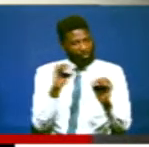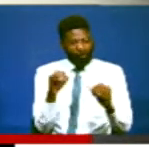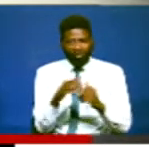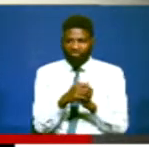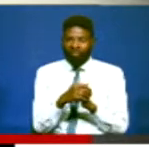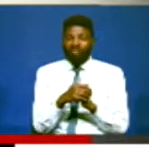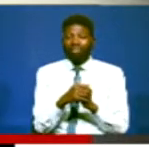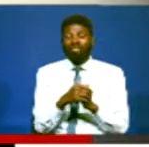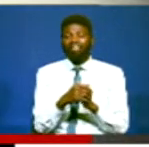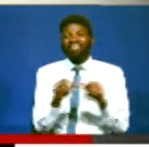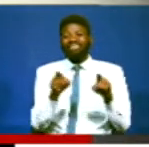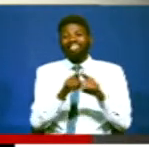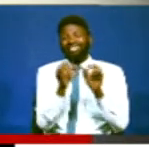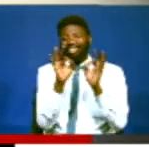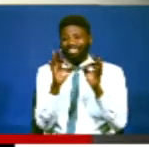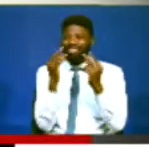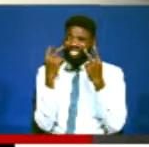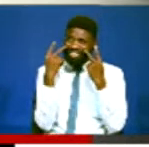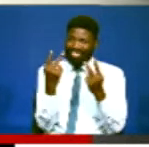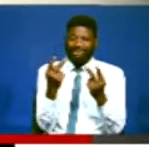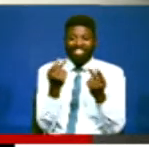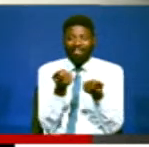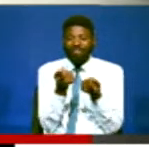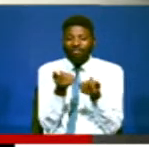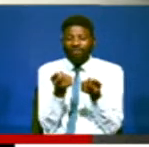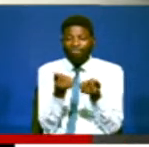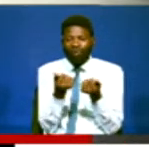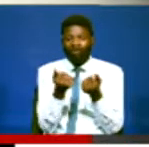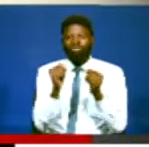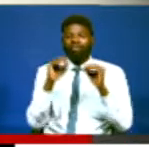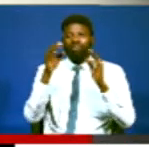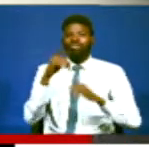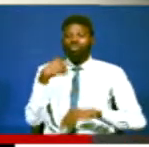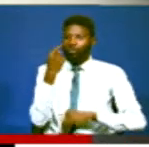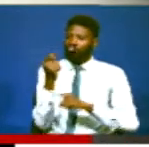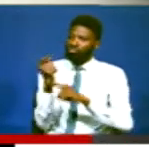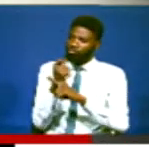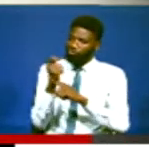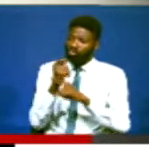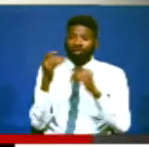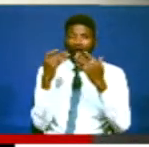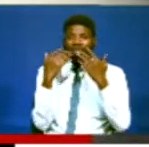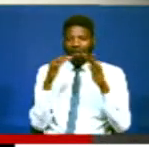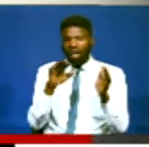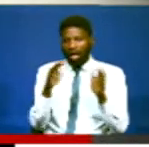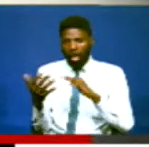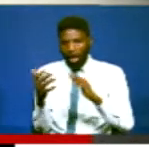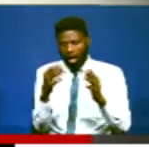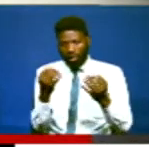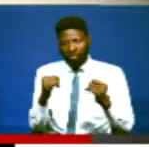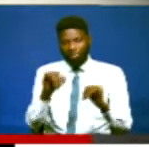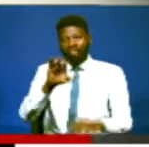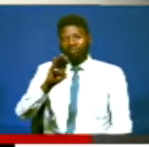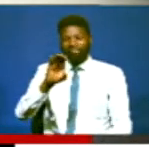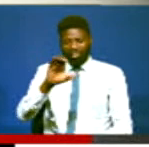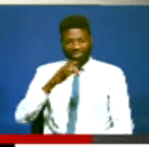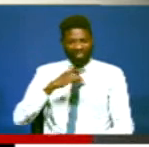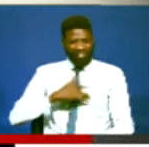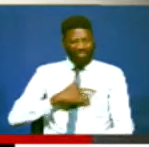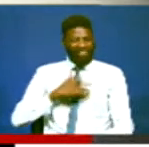ukiangalia pia ni walimu wachache ambao wamepata mafunzo ya utekelezaji ya hii mfumo. Je, unahisi